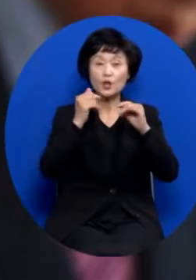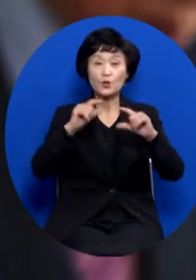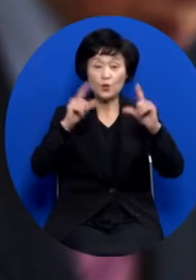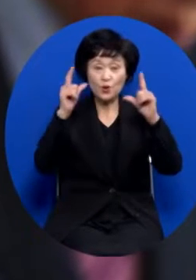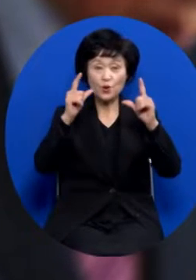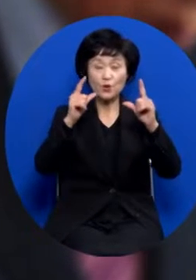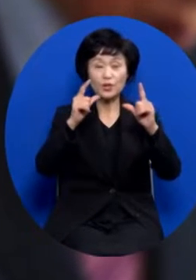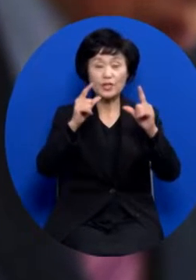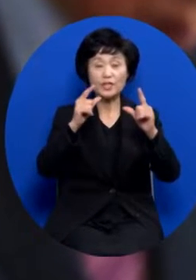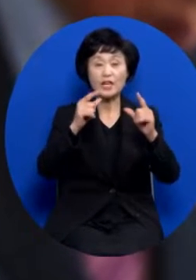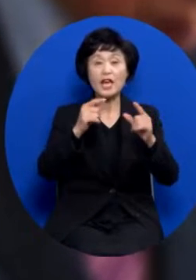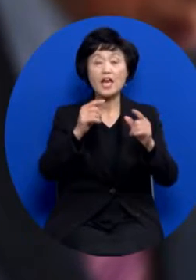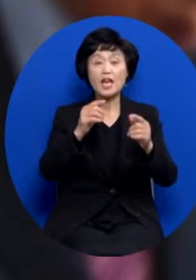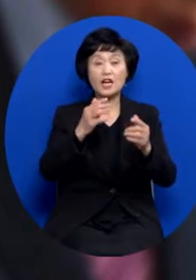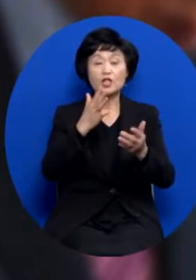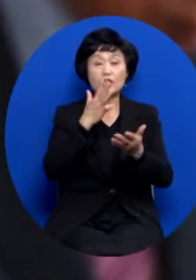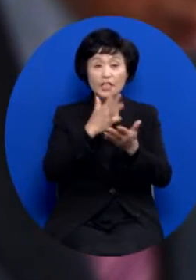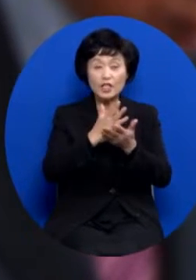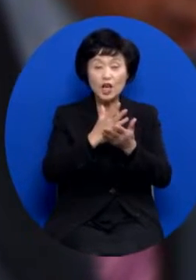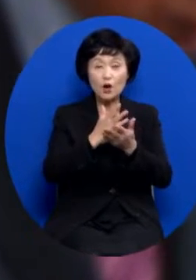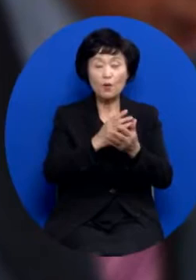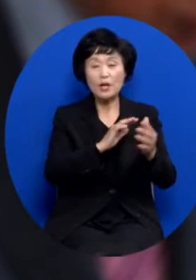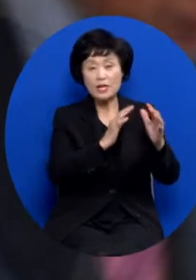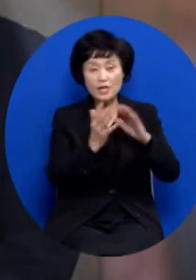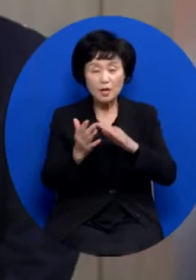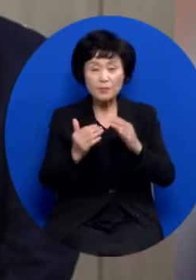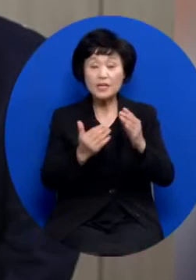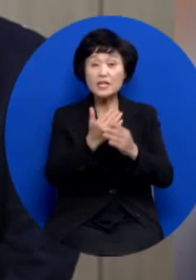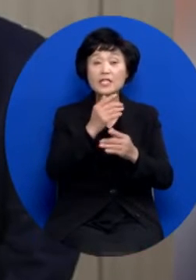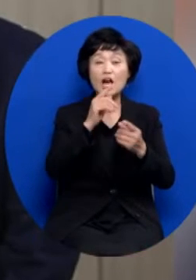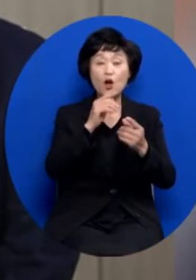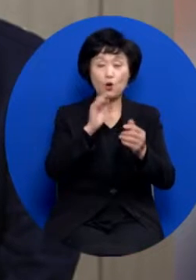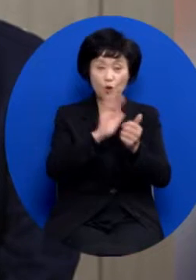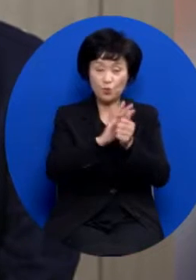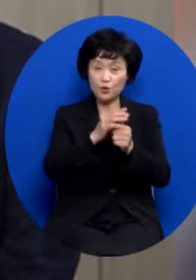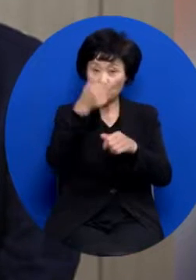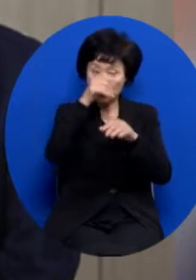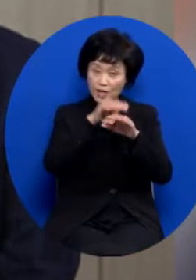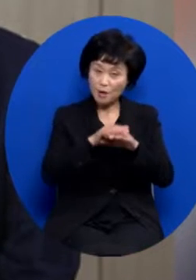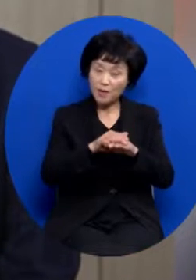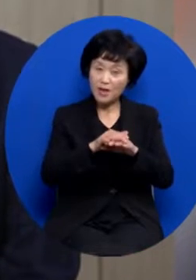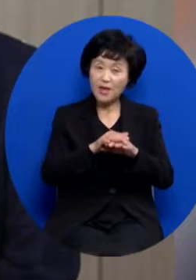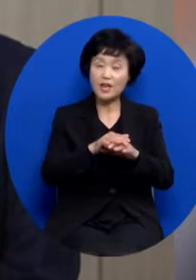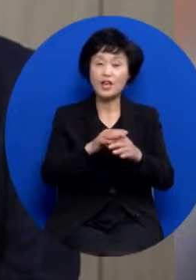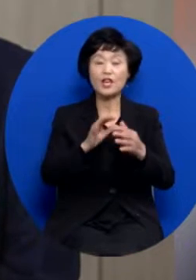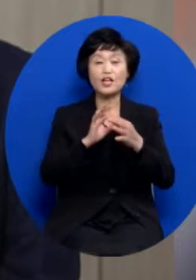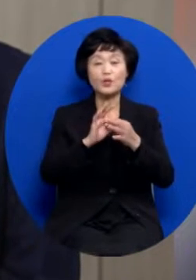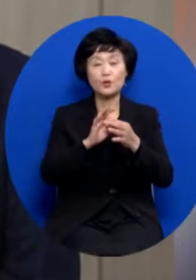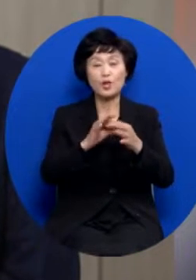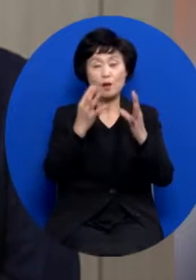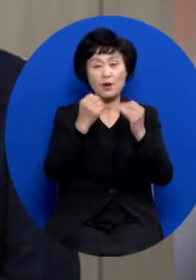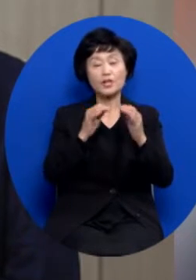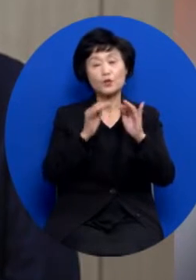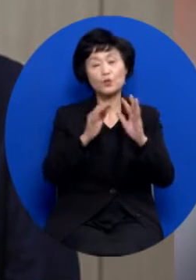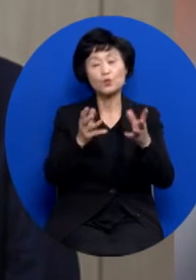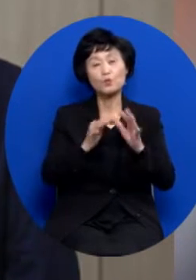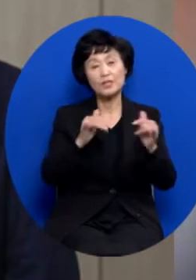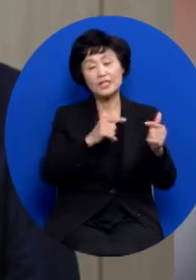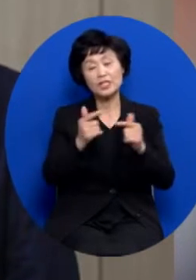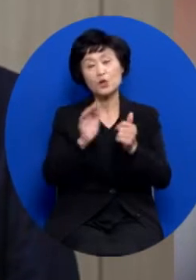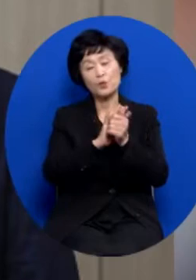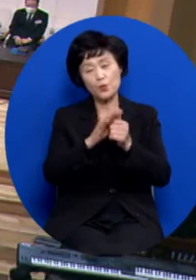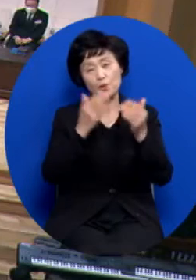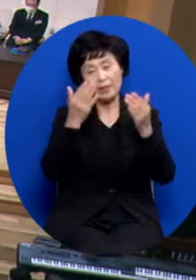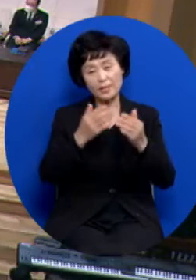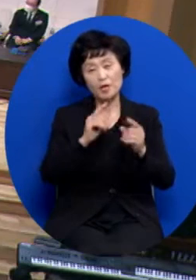이태원 참사 위로 예배를 통해 많은 국민이 위로받고 큰 힘을 얻었을 것이라고 전한 것으로 알려졌습니다. 대통령실